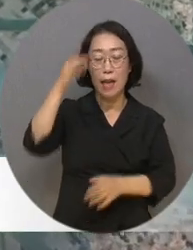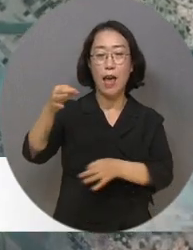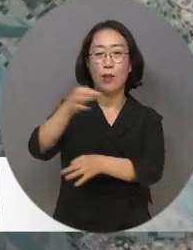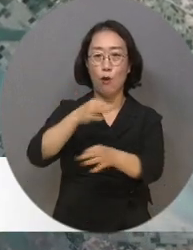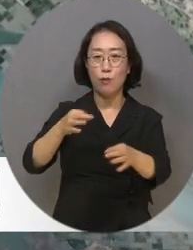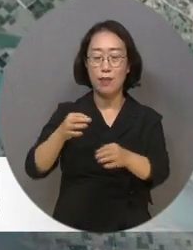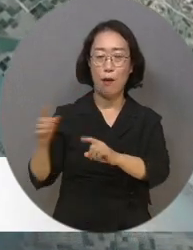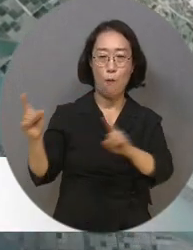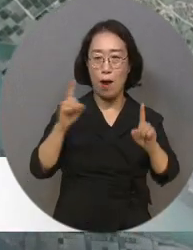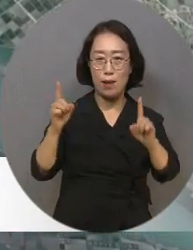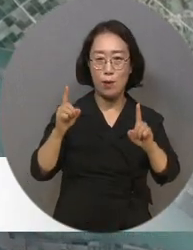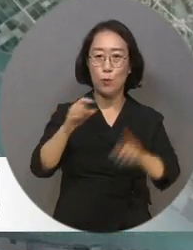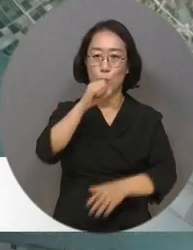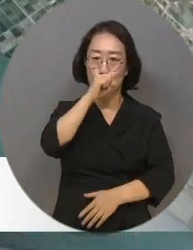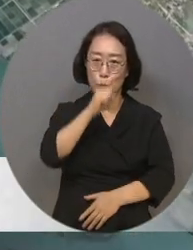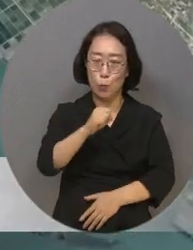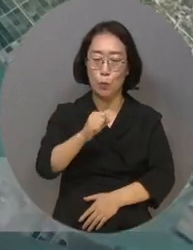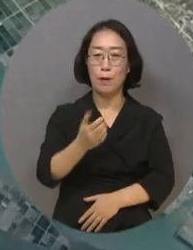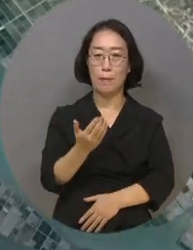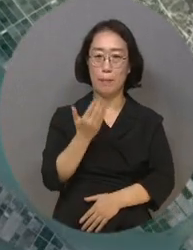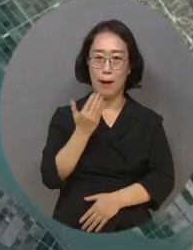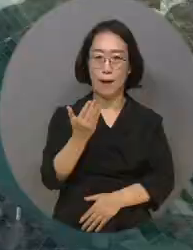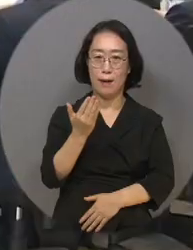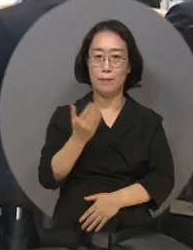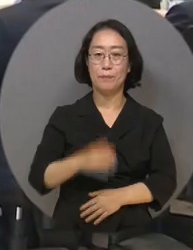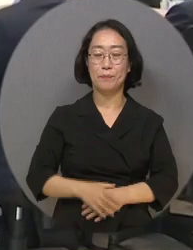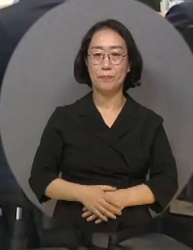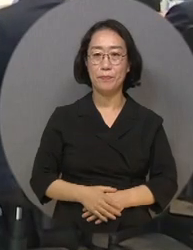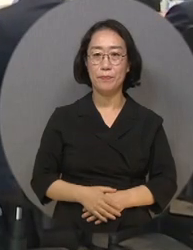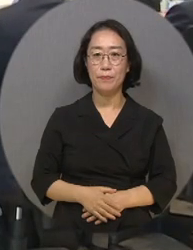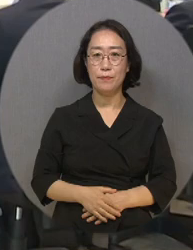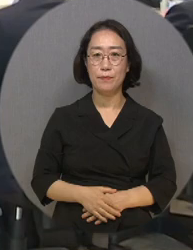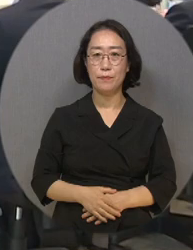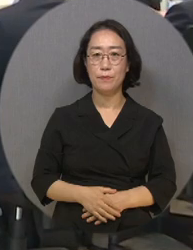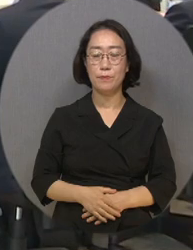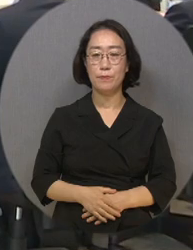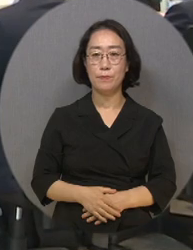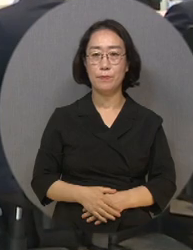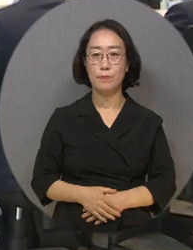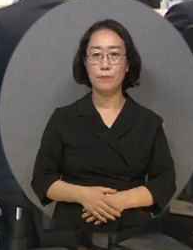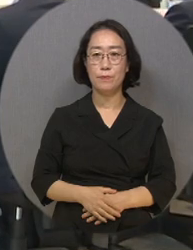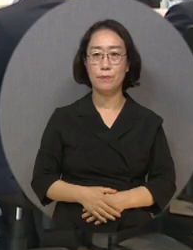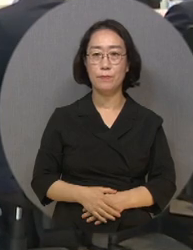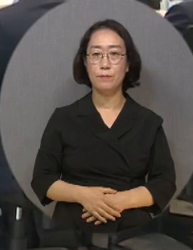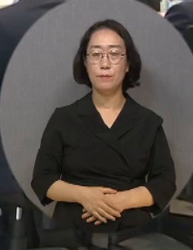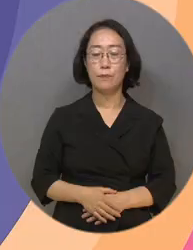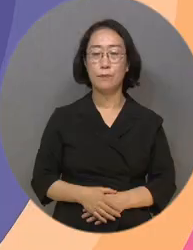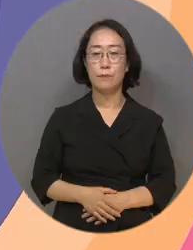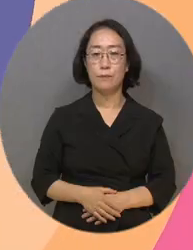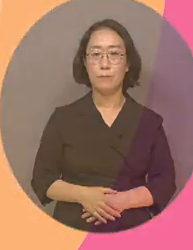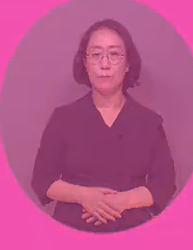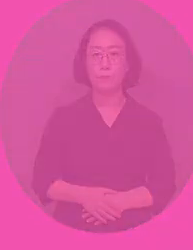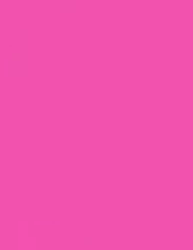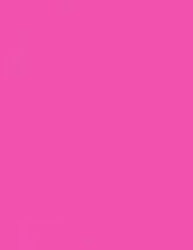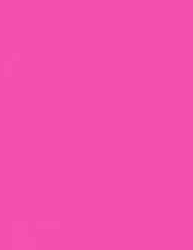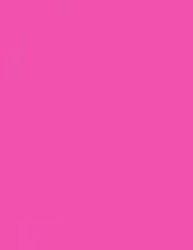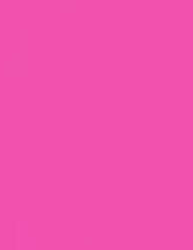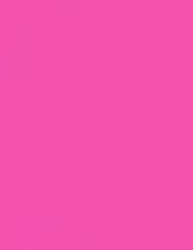큰 활력을 불어넣을 전망입니다. 복지TV 뉴스 김정현입니다.